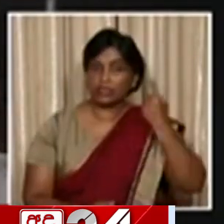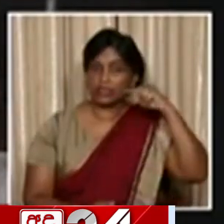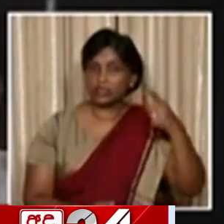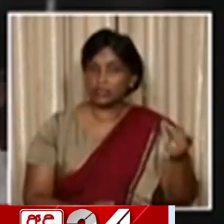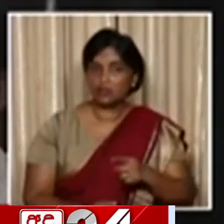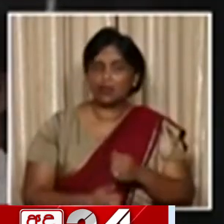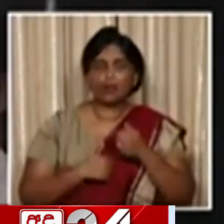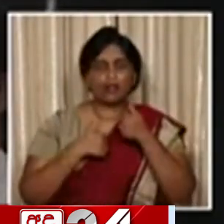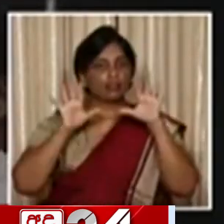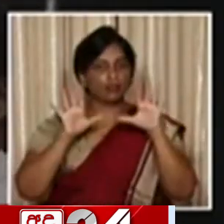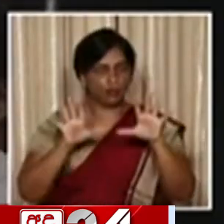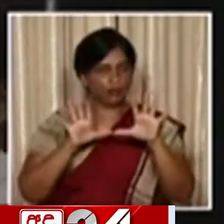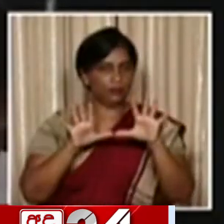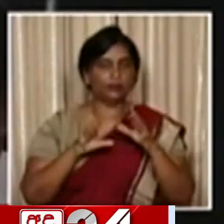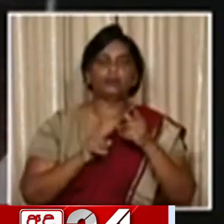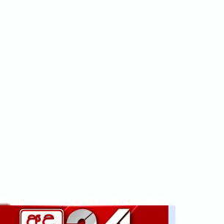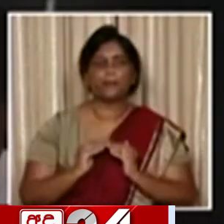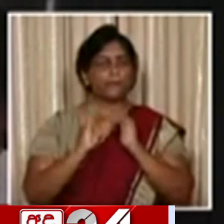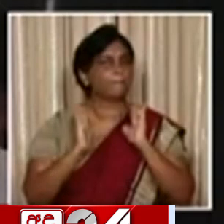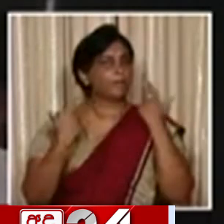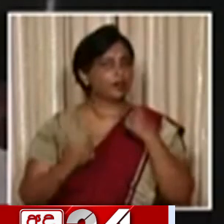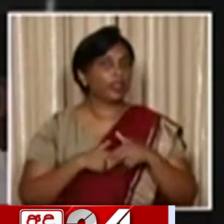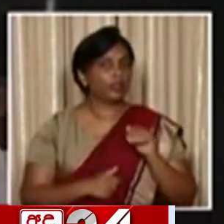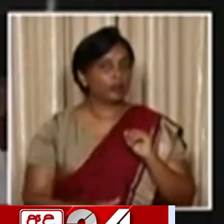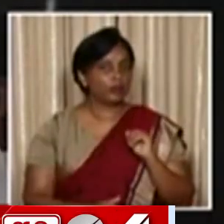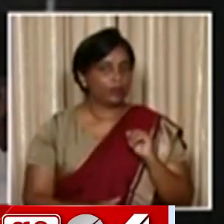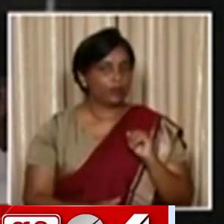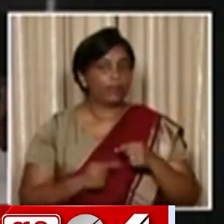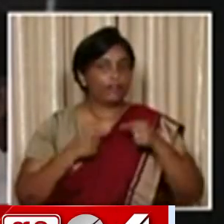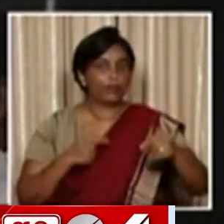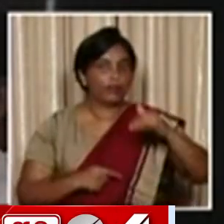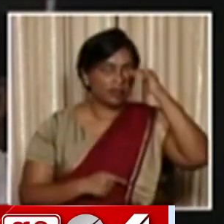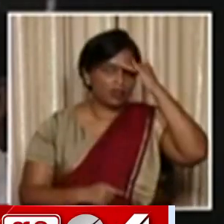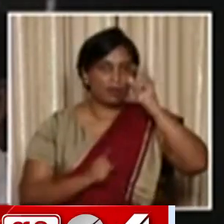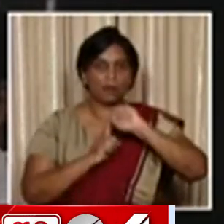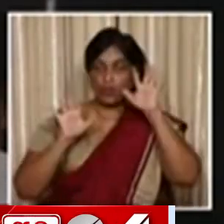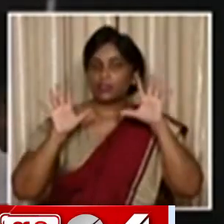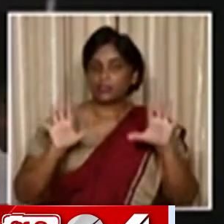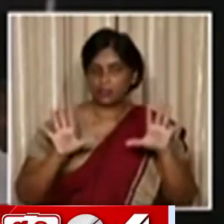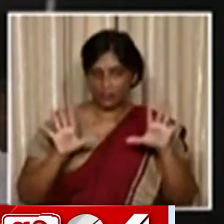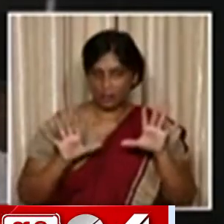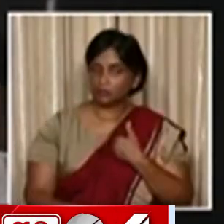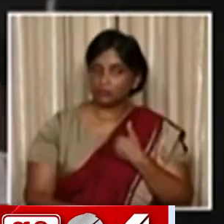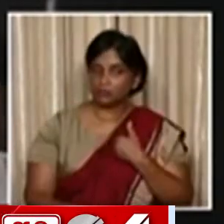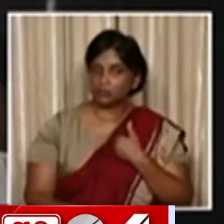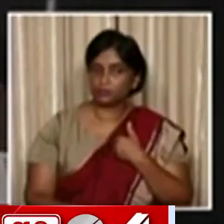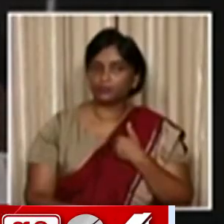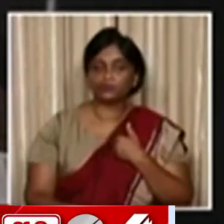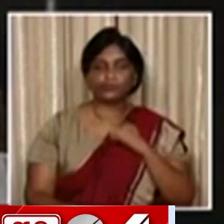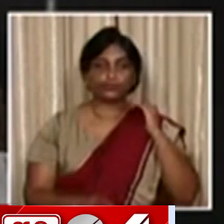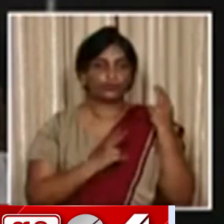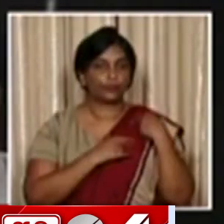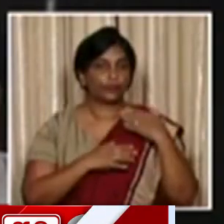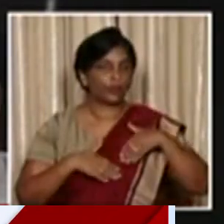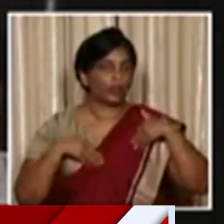දවසේ හරියටම 10ට විවාදය පටන් ගන්නවා මොකද හේතුව විපක්ෂ නායකතුමා සභා ගැබේ නැත මම අපේ විශේෂ බාර